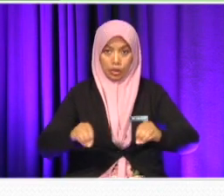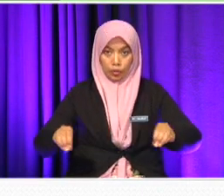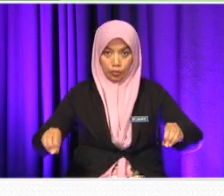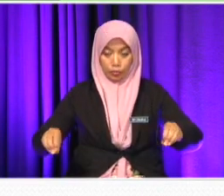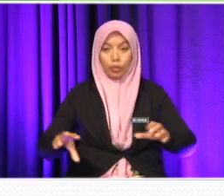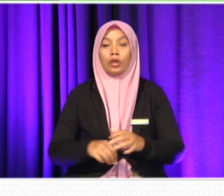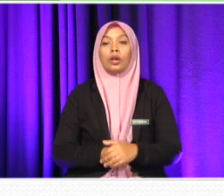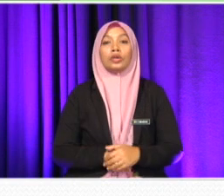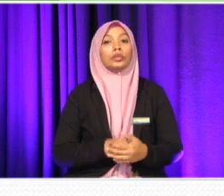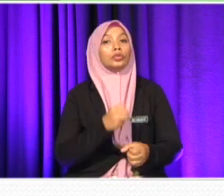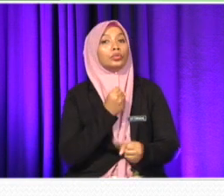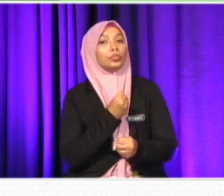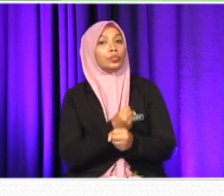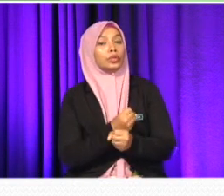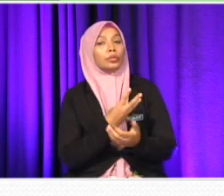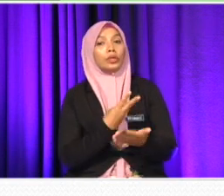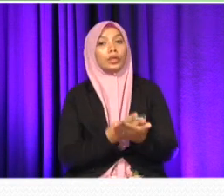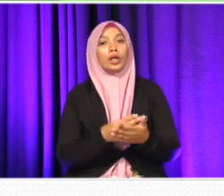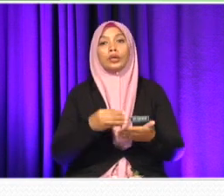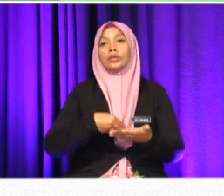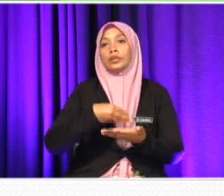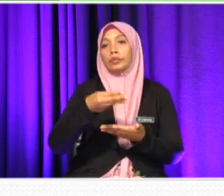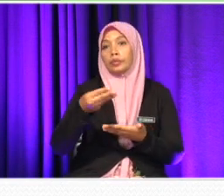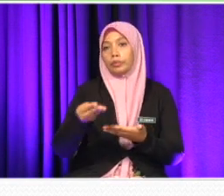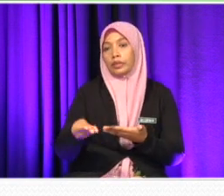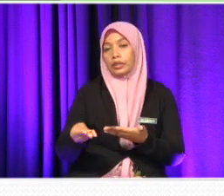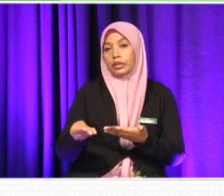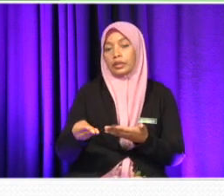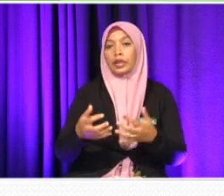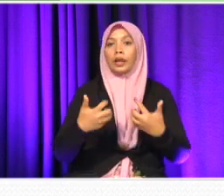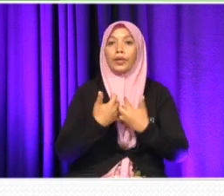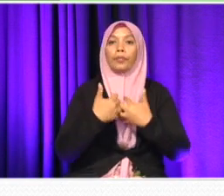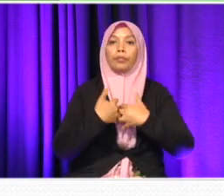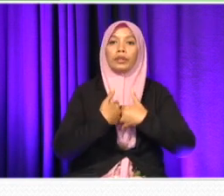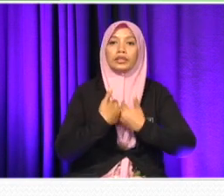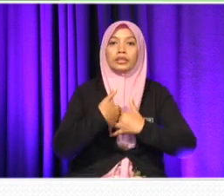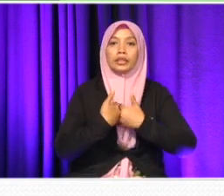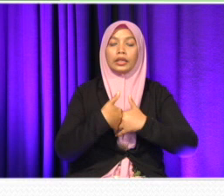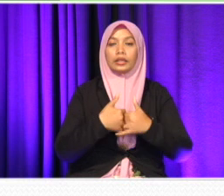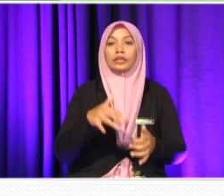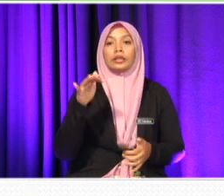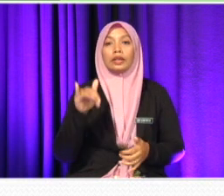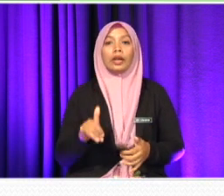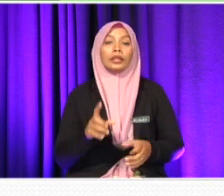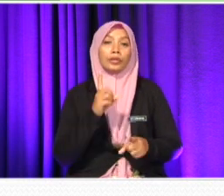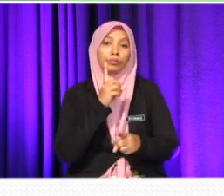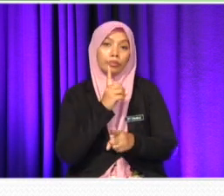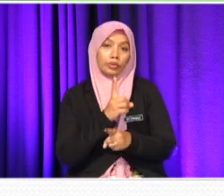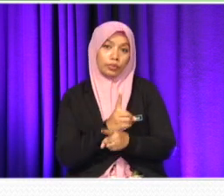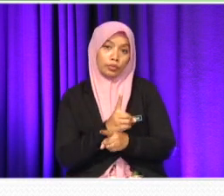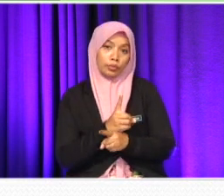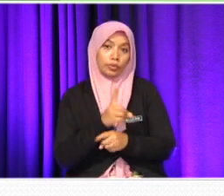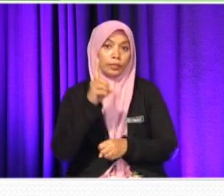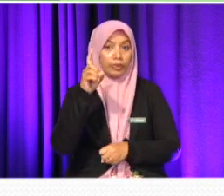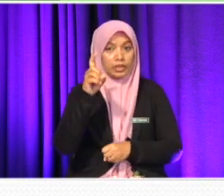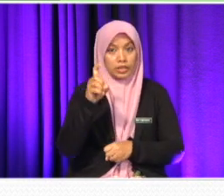pengeluaran untuk membeli bahan mentah mesin dan genre yang diperlukan yaitu kaitan keuangan dengan pengeluaran